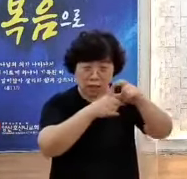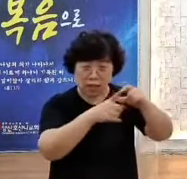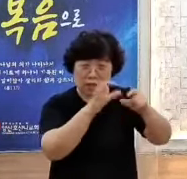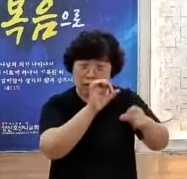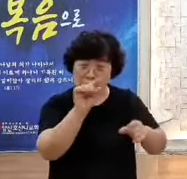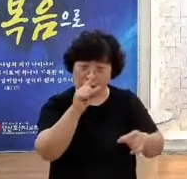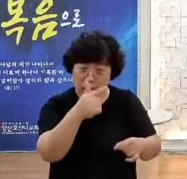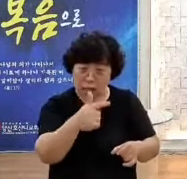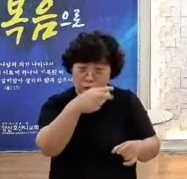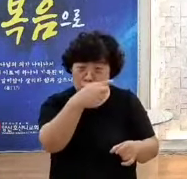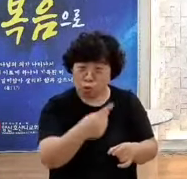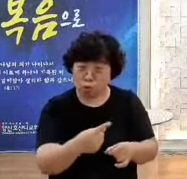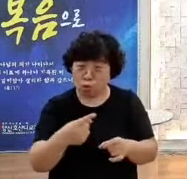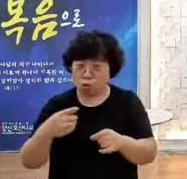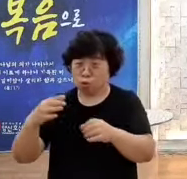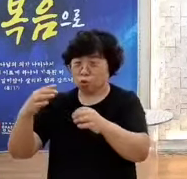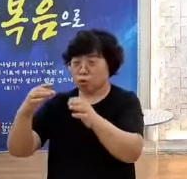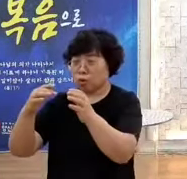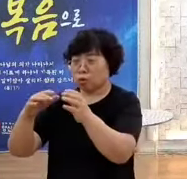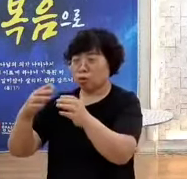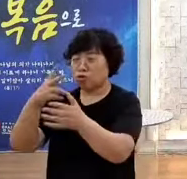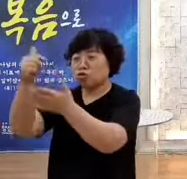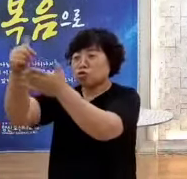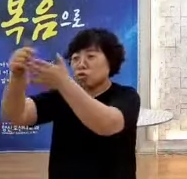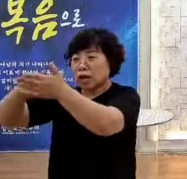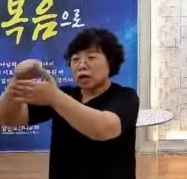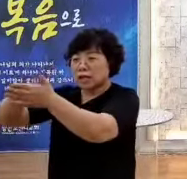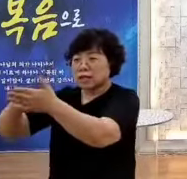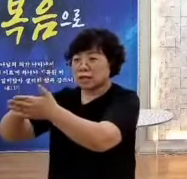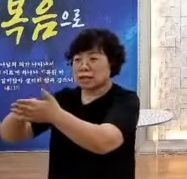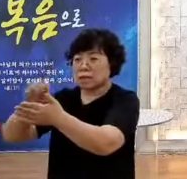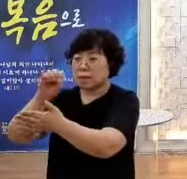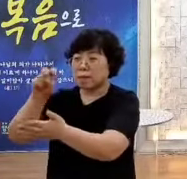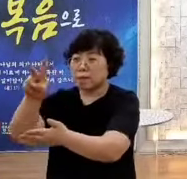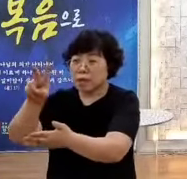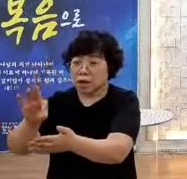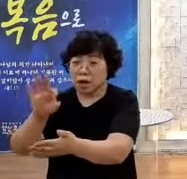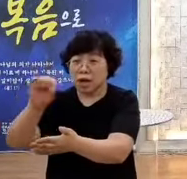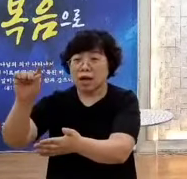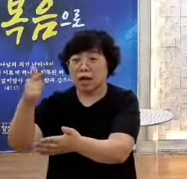이 말, 제 문제가 해결되고 하나님 관계가 회복되면